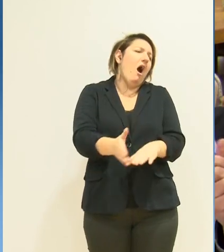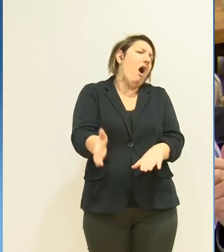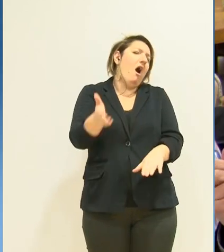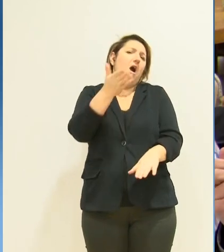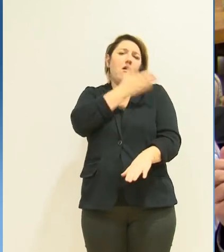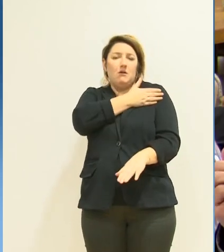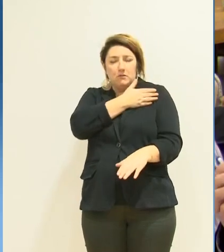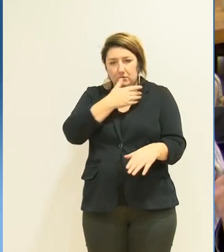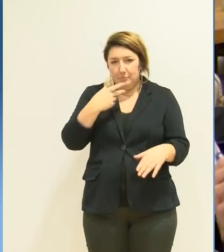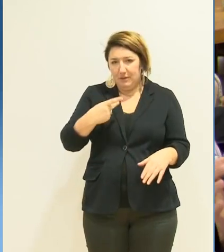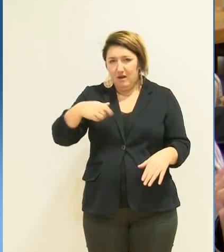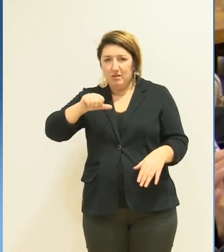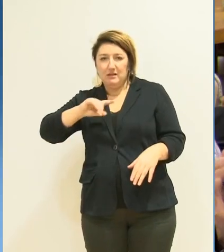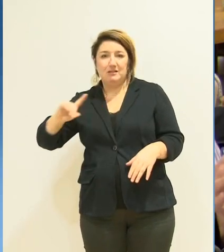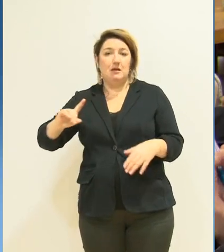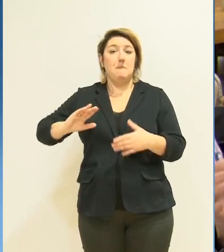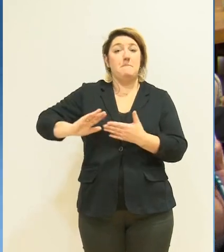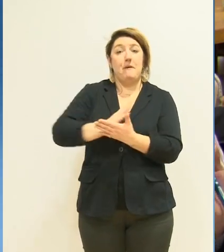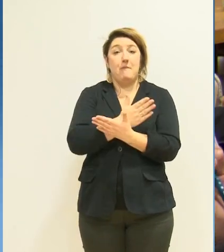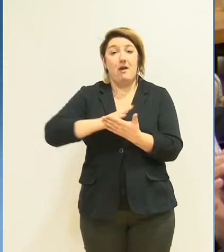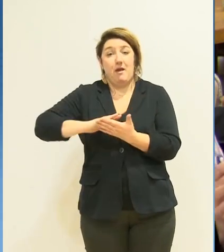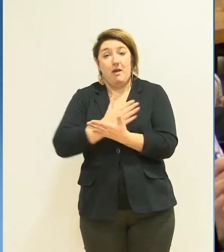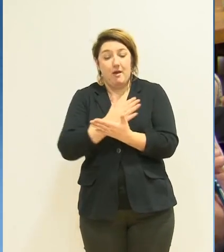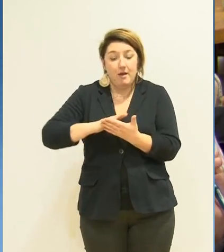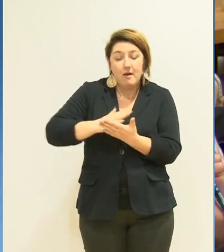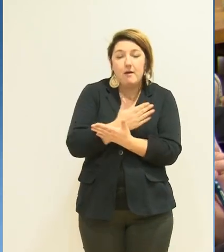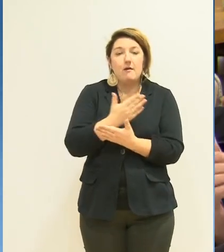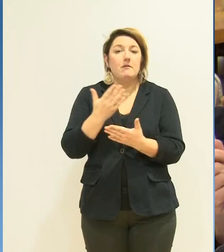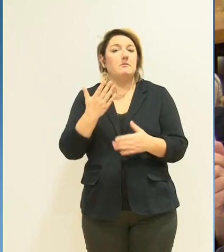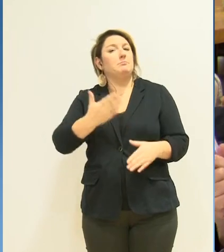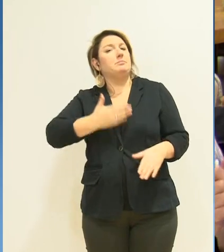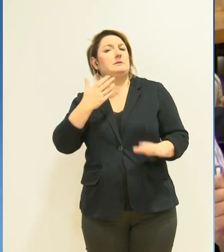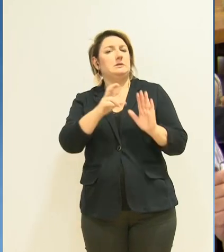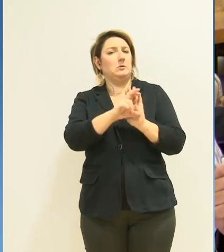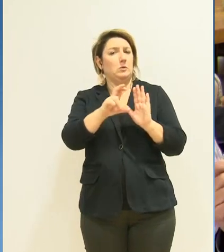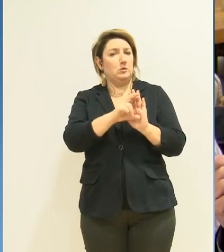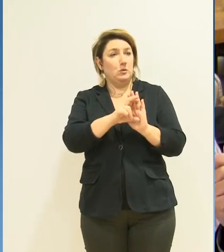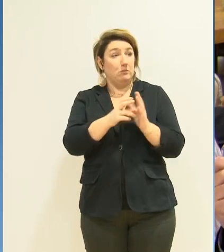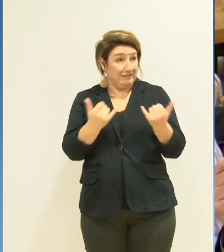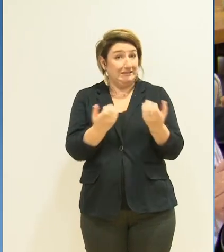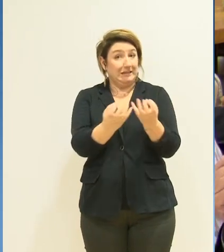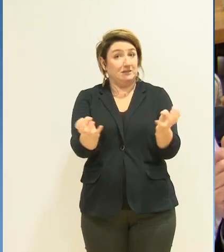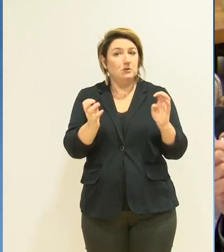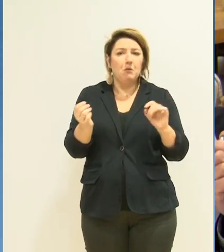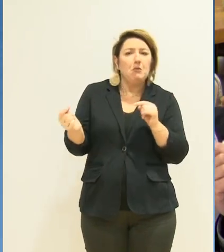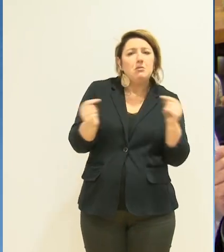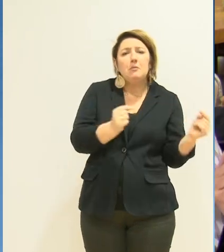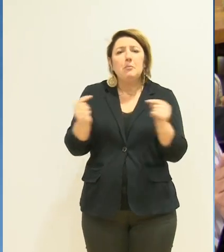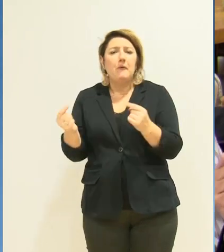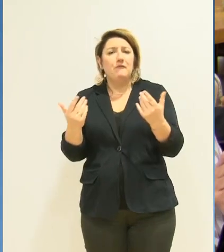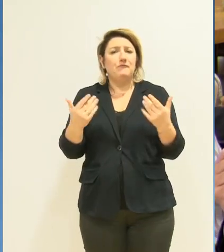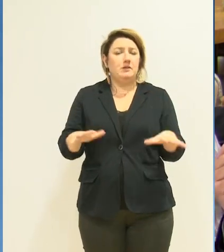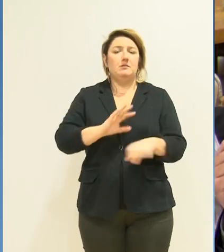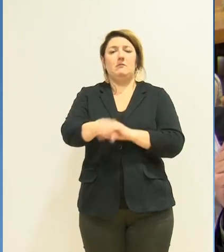pea d'aider à notre périmètre grenoble au sein de cette assemblée nous en avions débattu c'était en mai